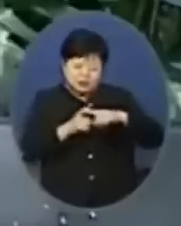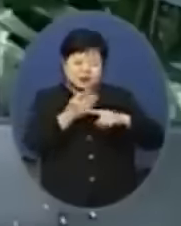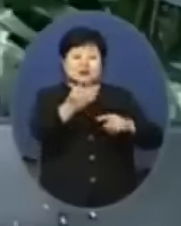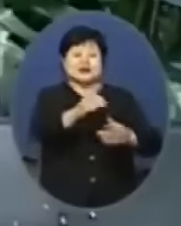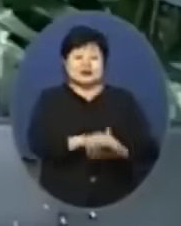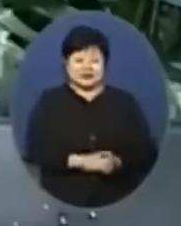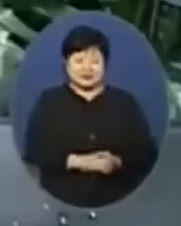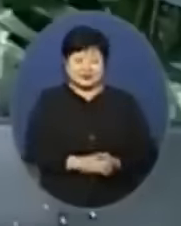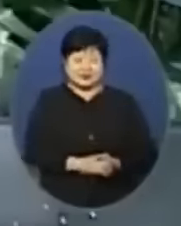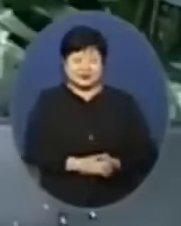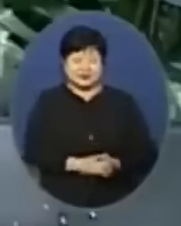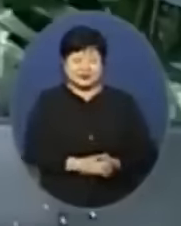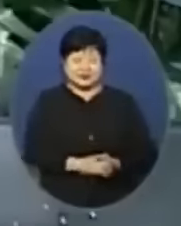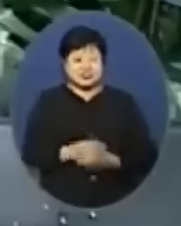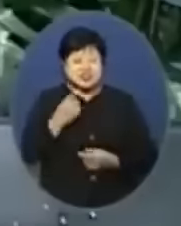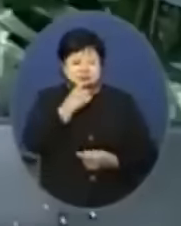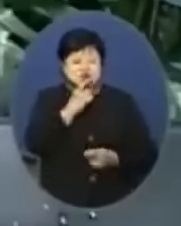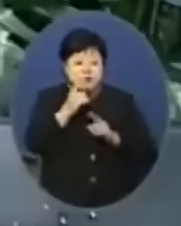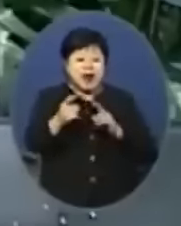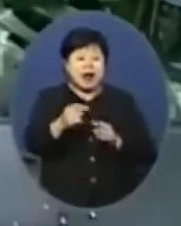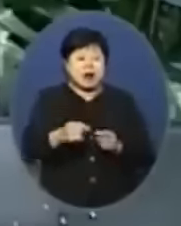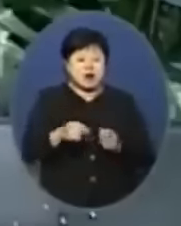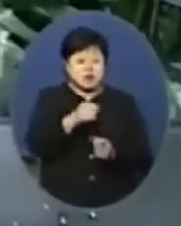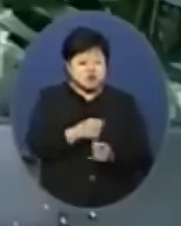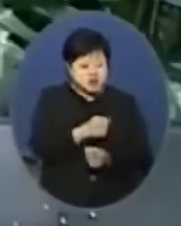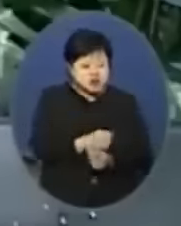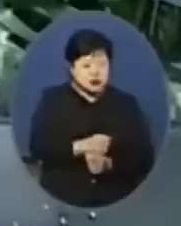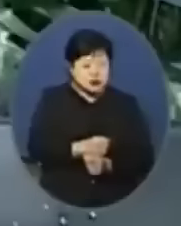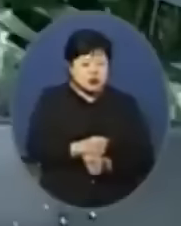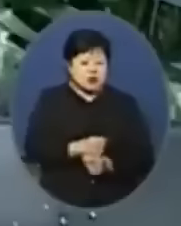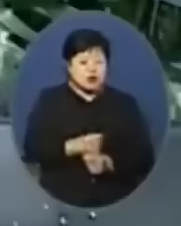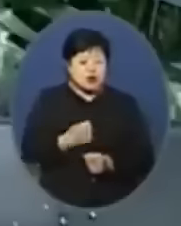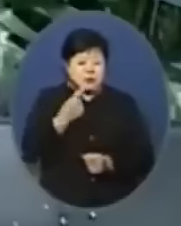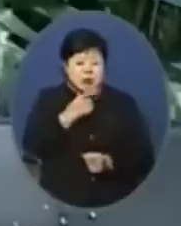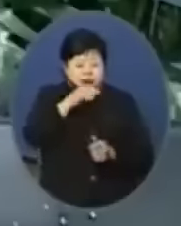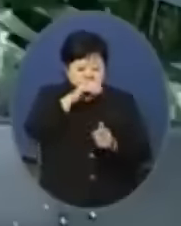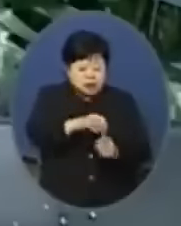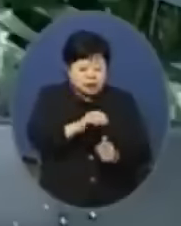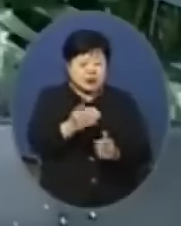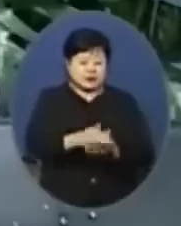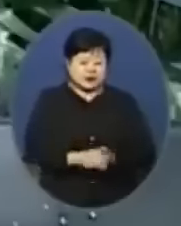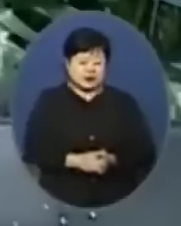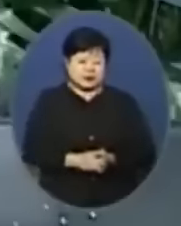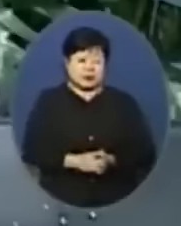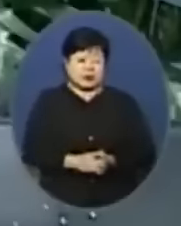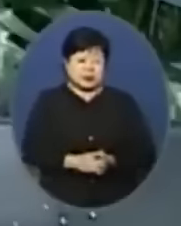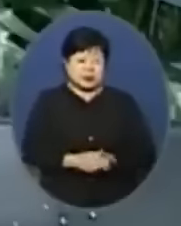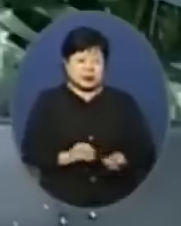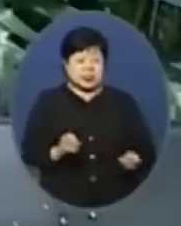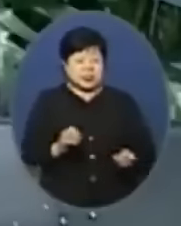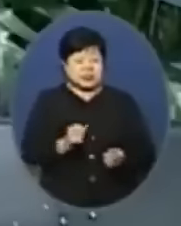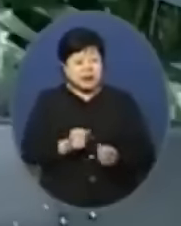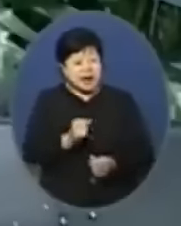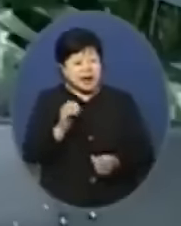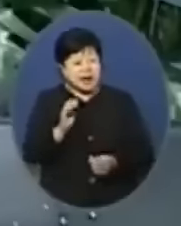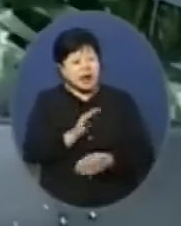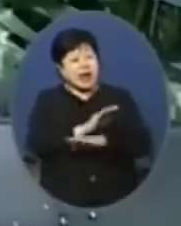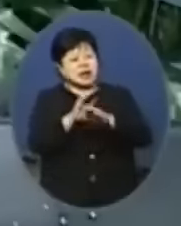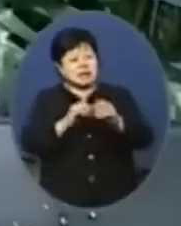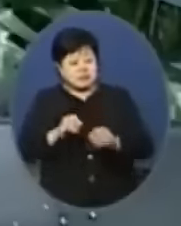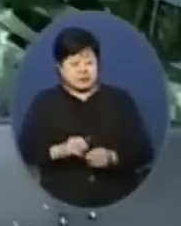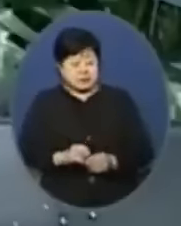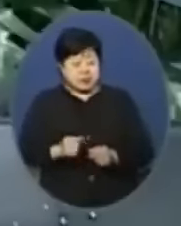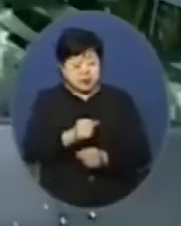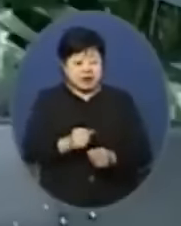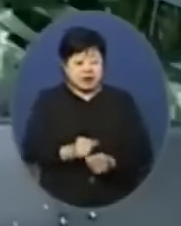것입니다. 우리의 입술에 말로 묶이고 입술에 말로 사로잡힌 바 되는 것입니다. 땅에서 매면 하늘에서 매이고 땅에서 풀면